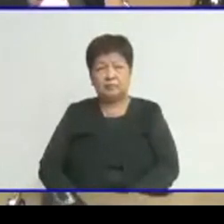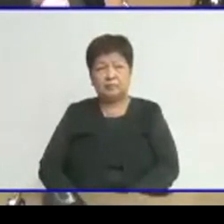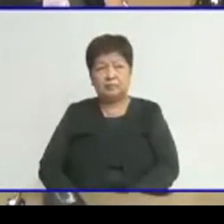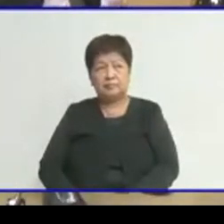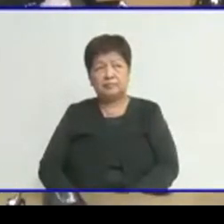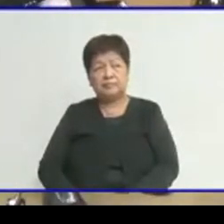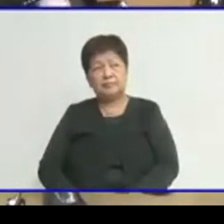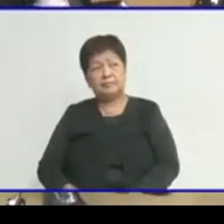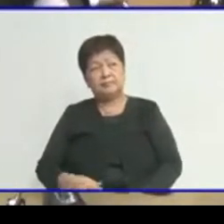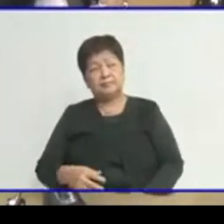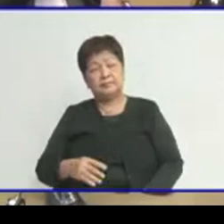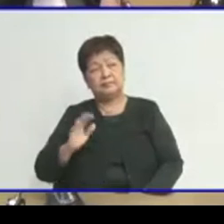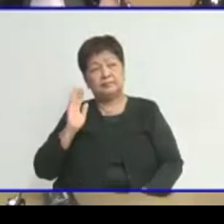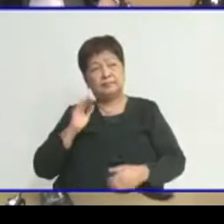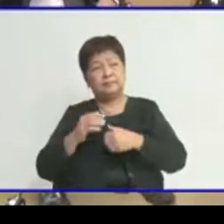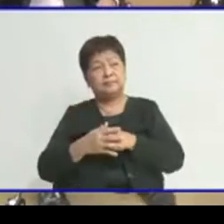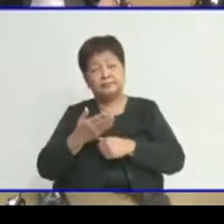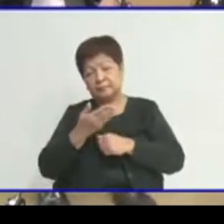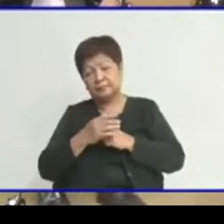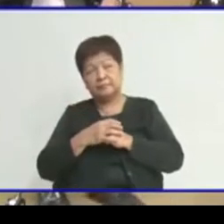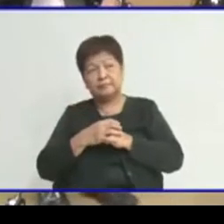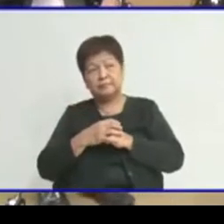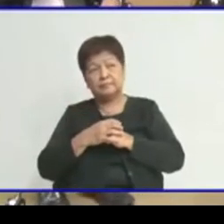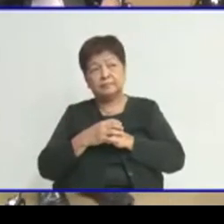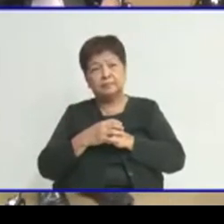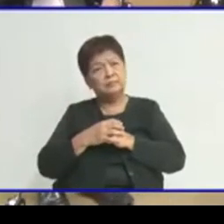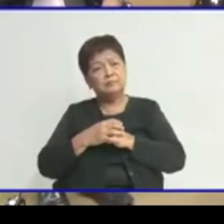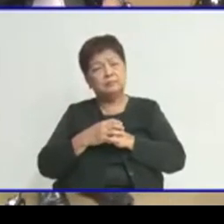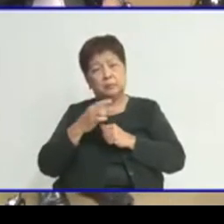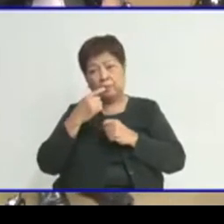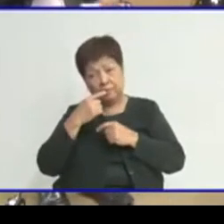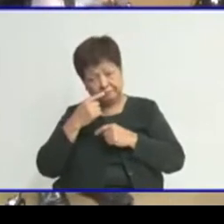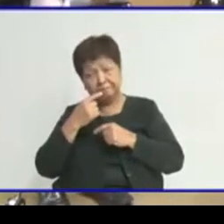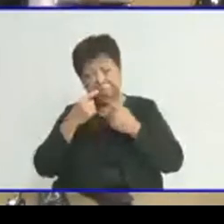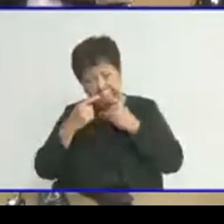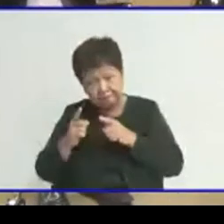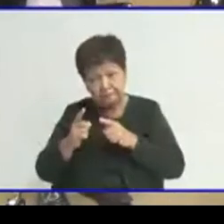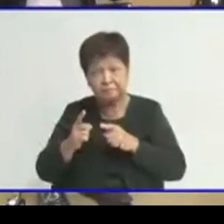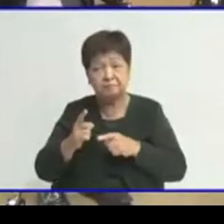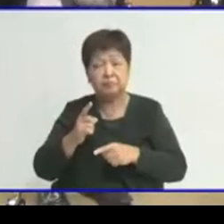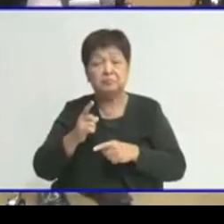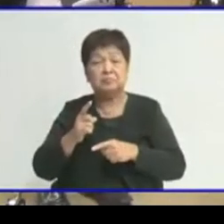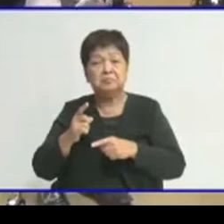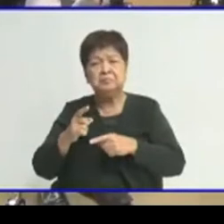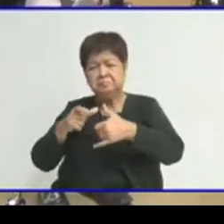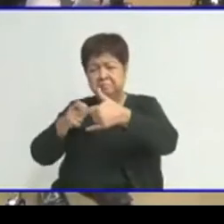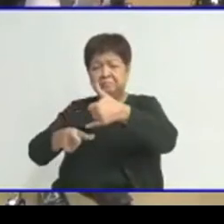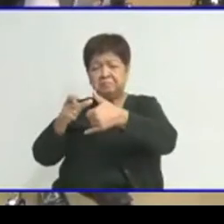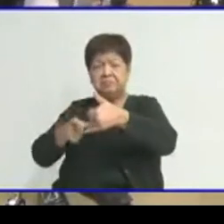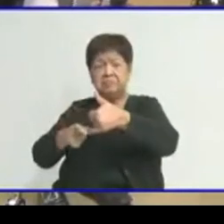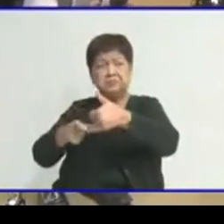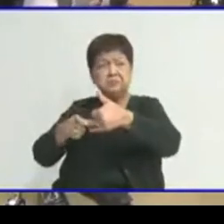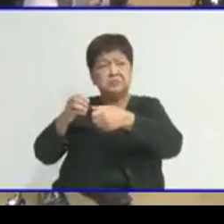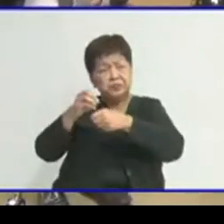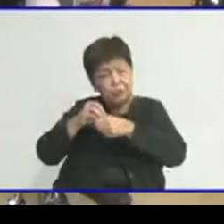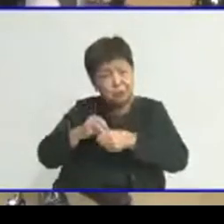far is a good start anyone would like to comment ไม่ว่าคุณอยู่ในสถานะใดแต่ถ้าคุณว่าคุณเป็นผู้ที่ได้รับใครจากการ